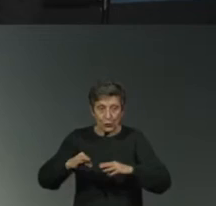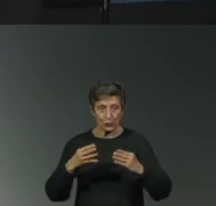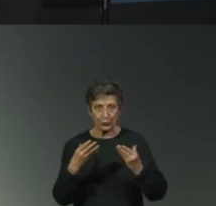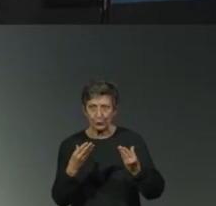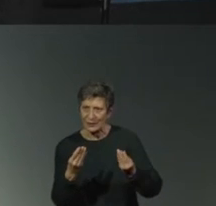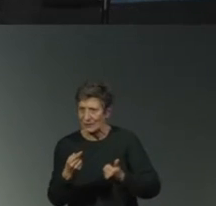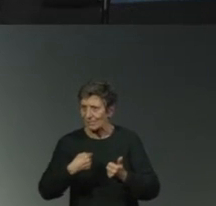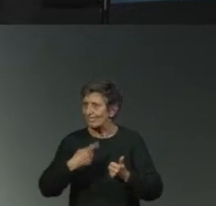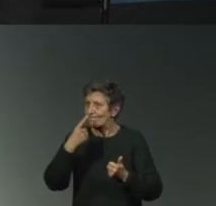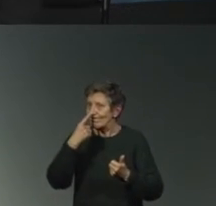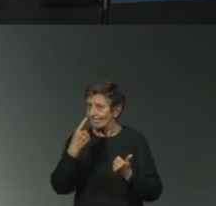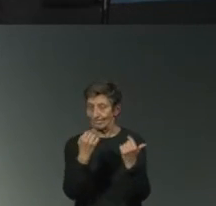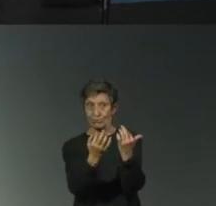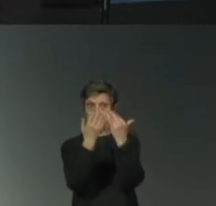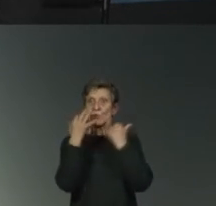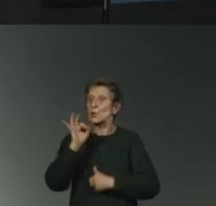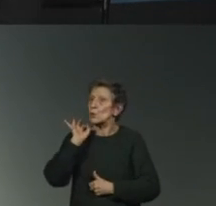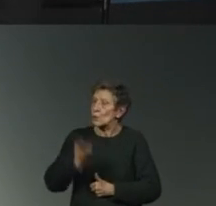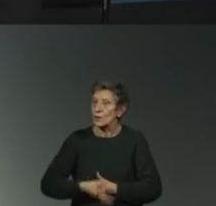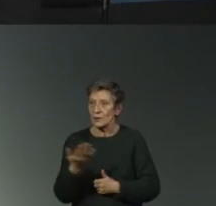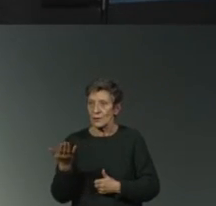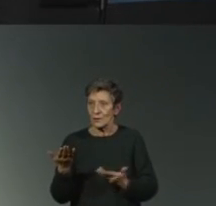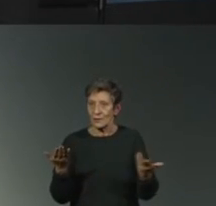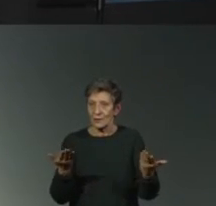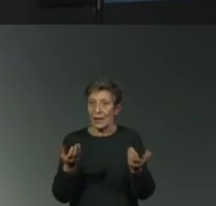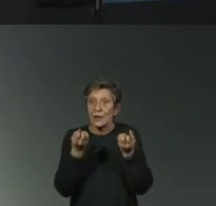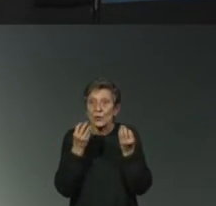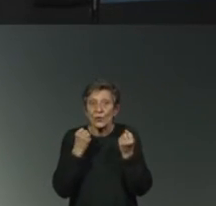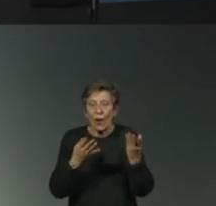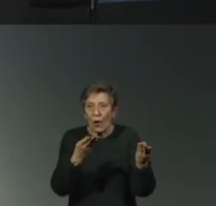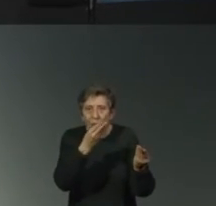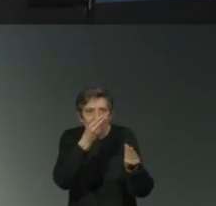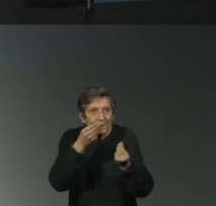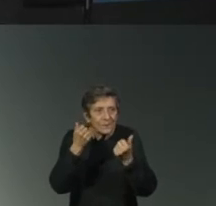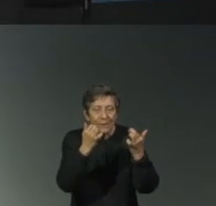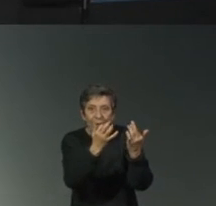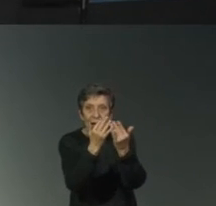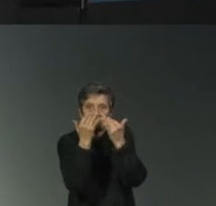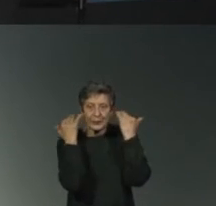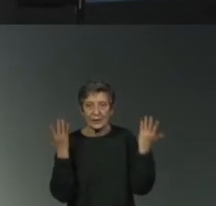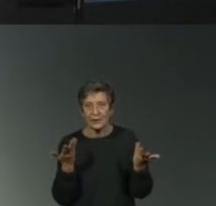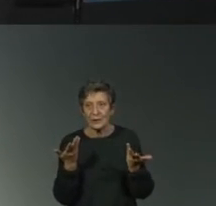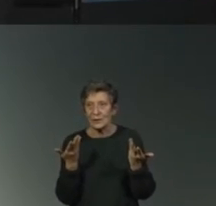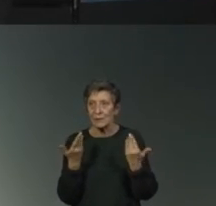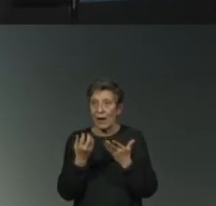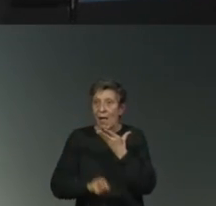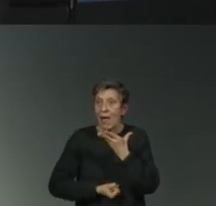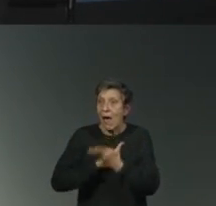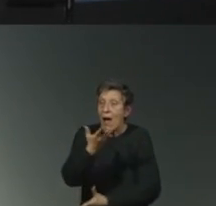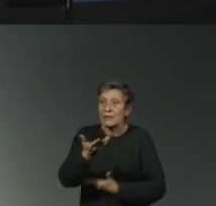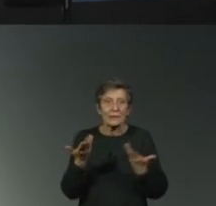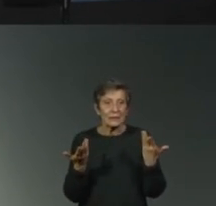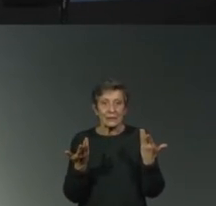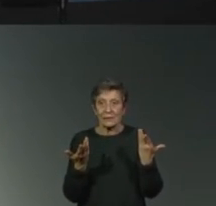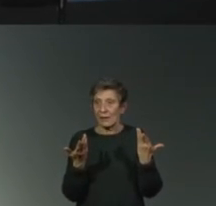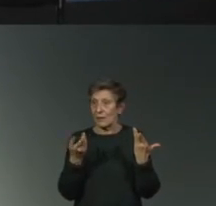souvent, je me sens très inspiré et très concerné par ce que les artistes plasticiens